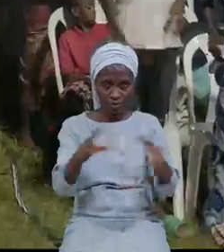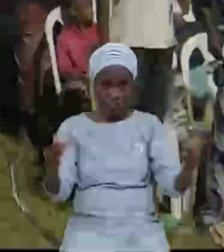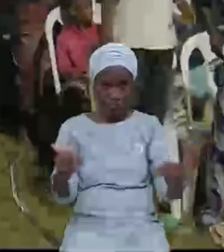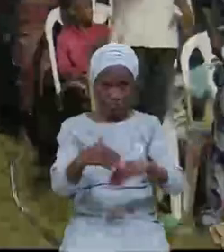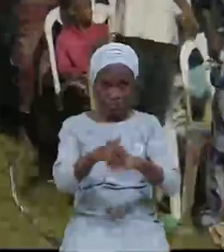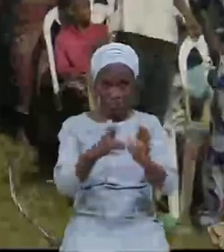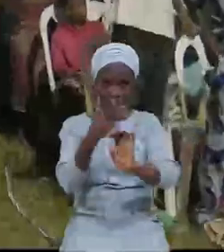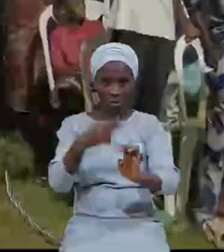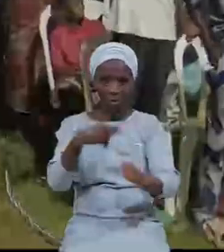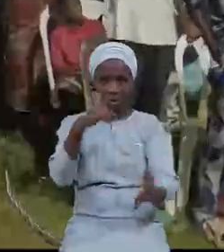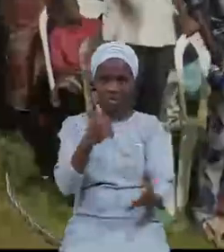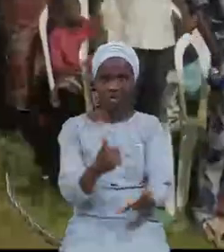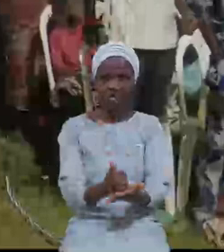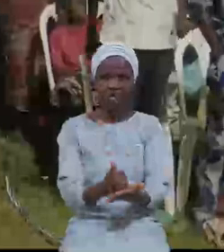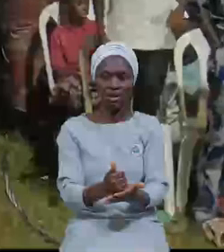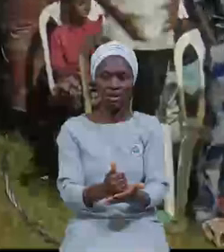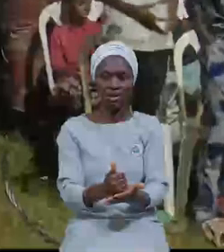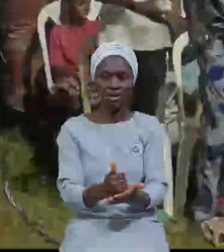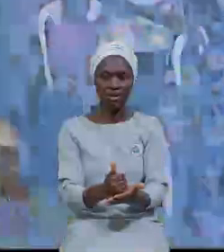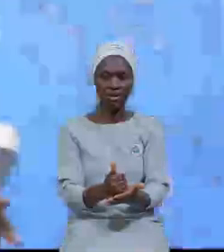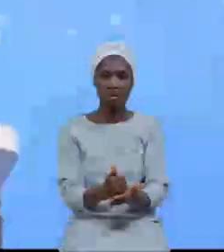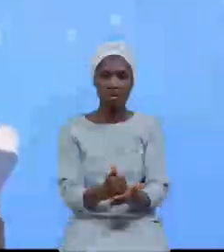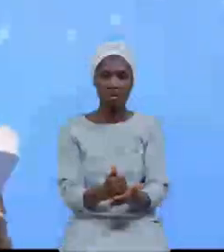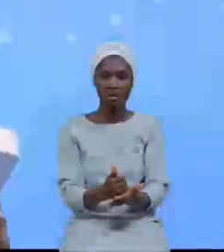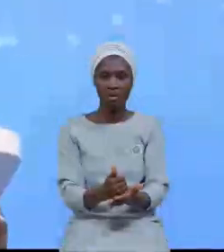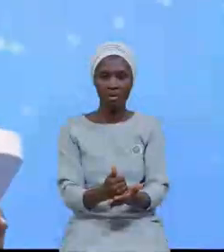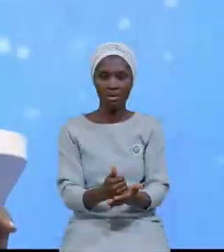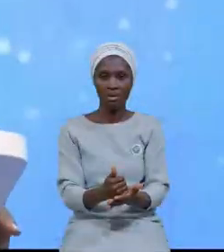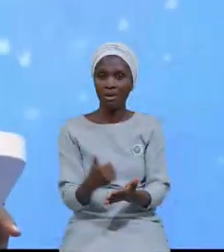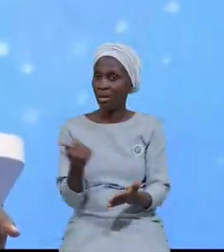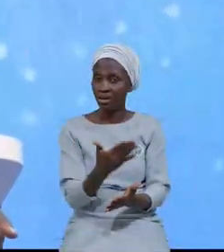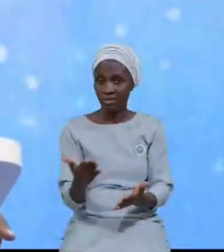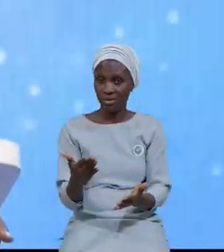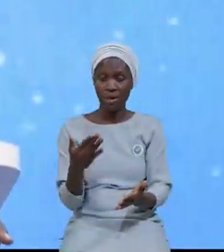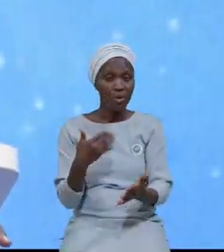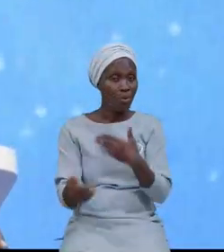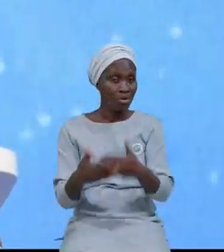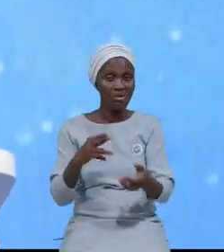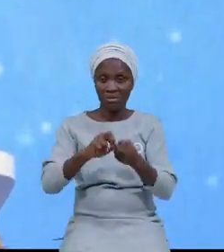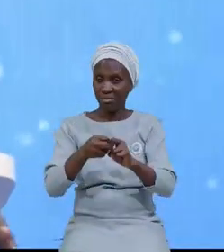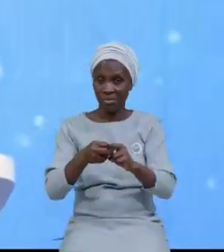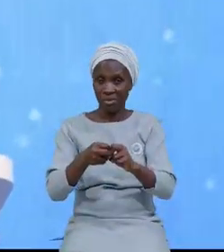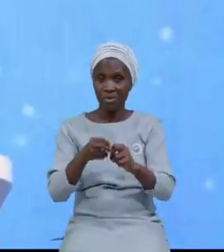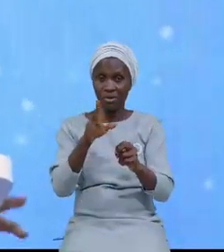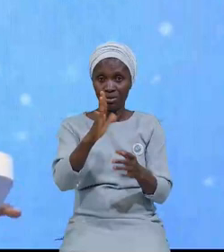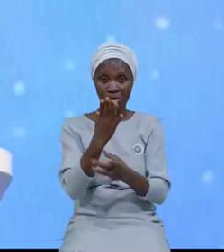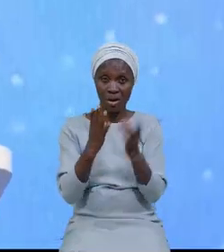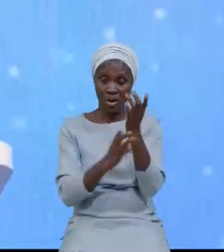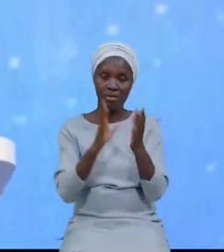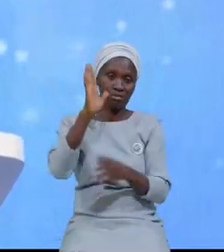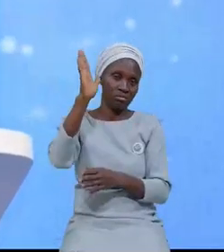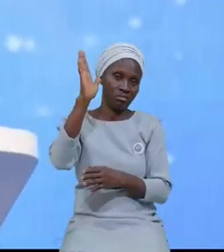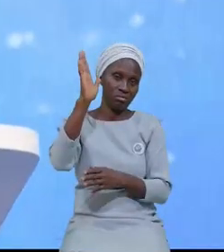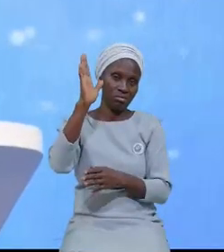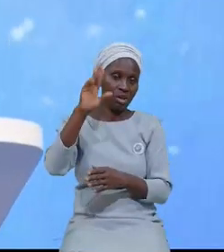délié ce soir au nom de Jésus quel que soit le défi tu peux lever la main